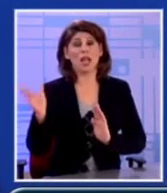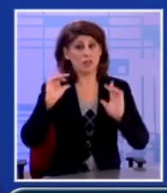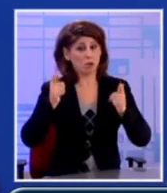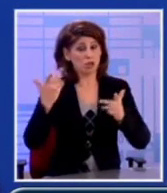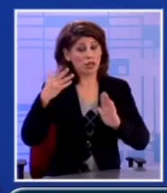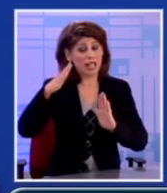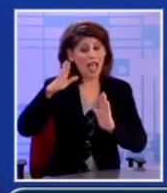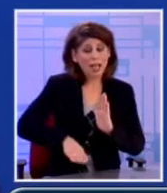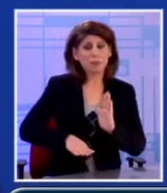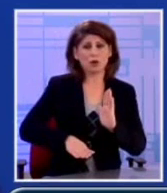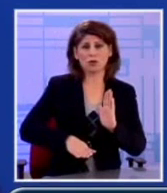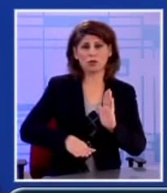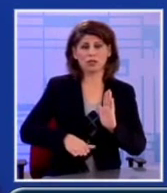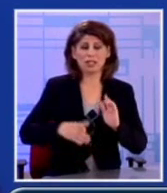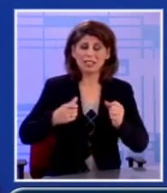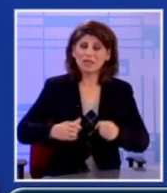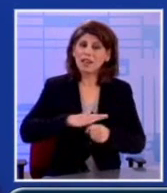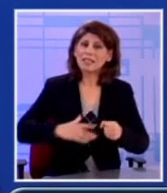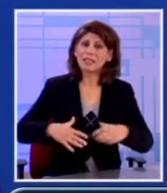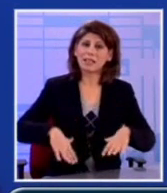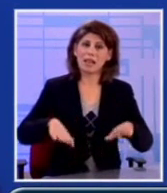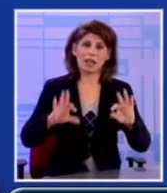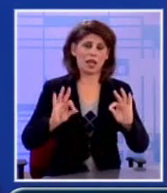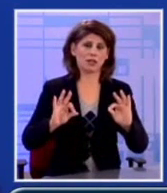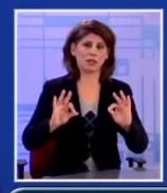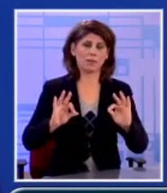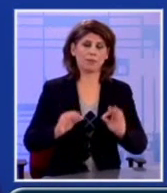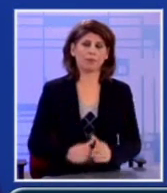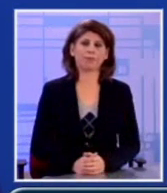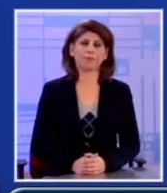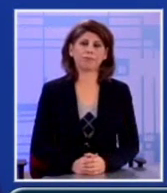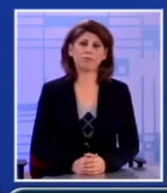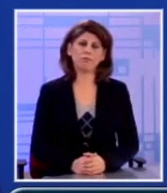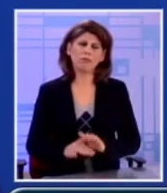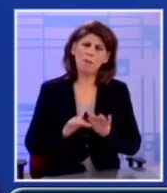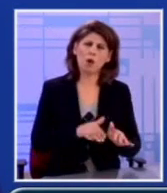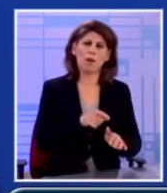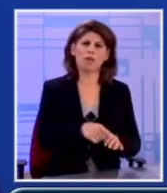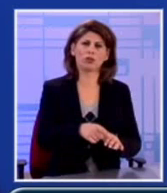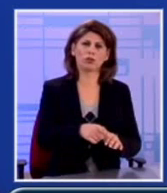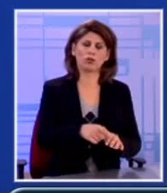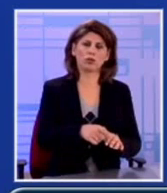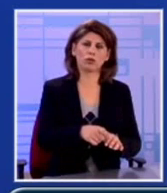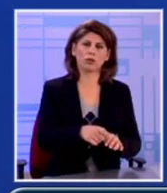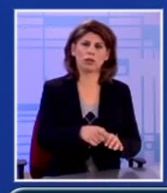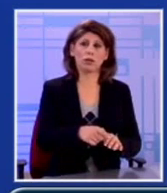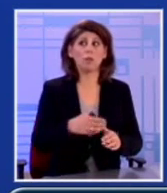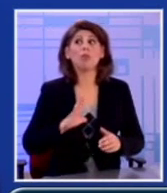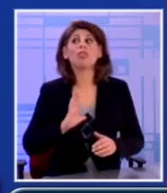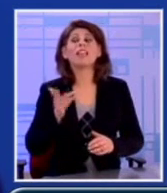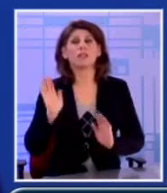εκπτώσεις στις θεμελιώδεις αρχές της για να πολεμήσει εκείνους που την αντιστρατεύονται,